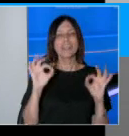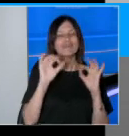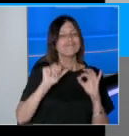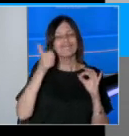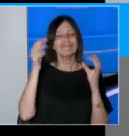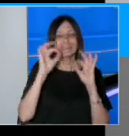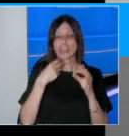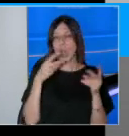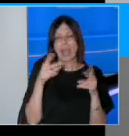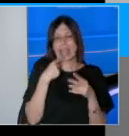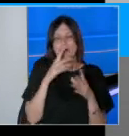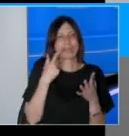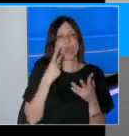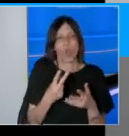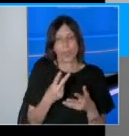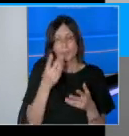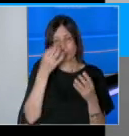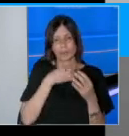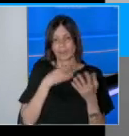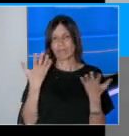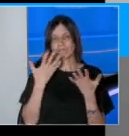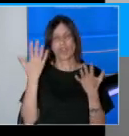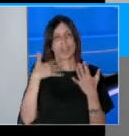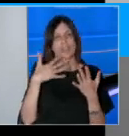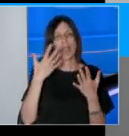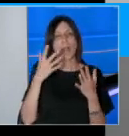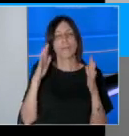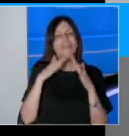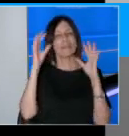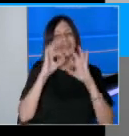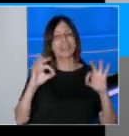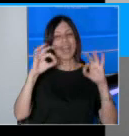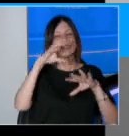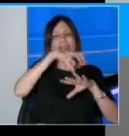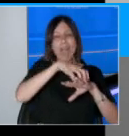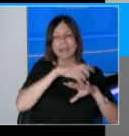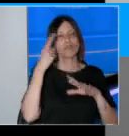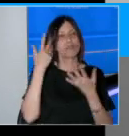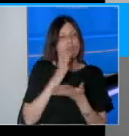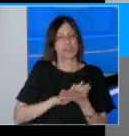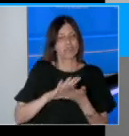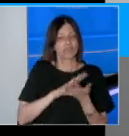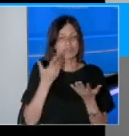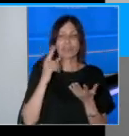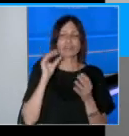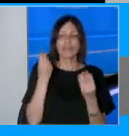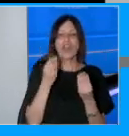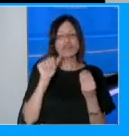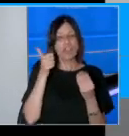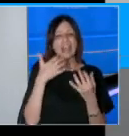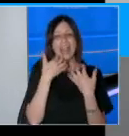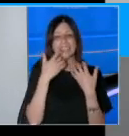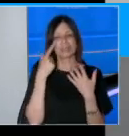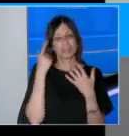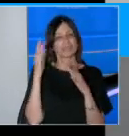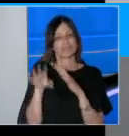זה, מה אני רואה. היו שואלים אותי איפה עמד בית המקדש בהר הבית, לא הייתי יודע לענות שום דבר. אז קודם כל לבאר את הבורות, לא משנה מה אתם חושבים על עלייה להר